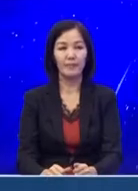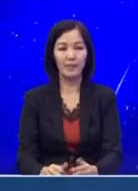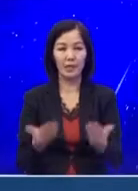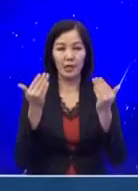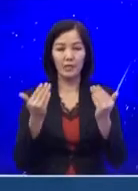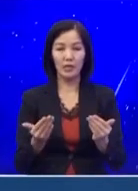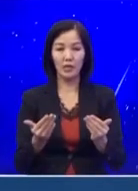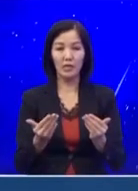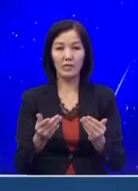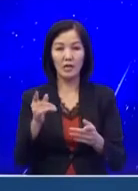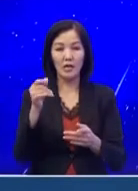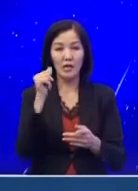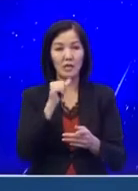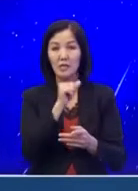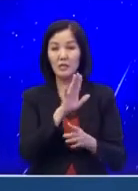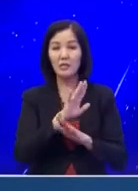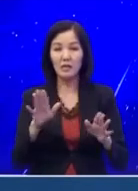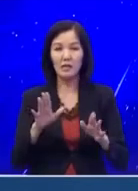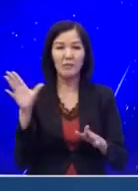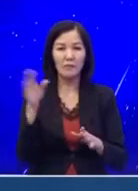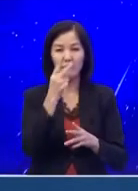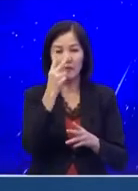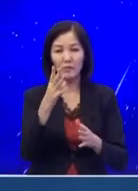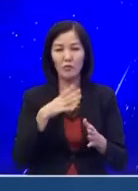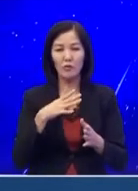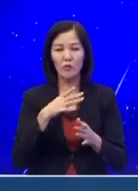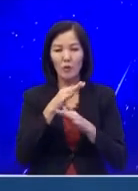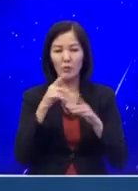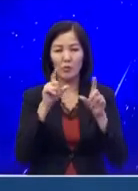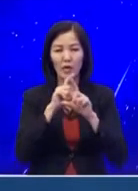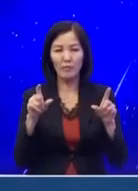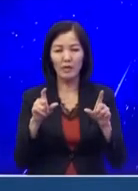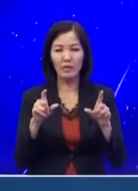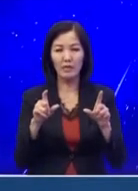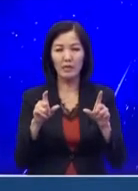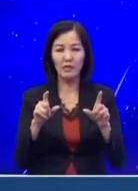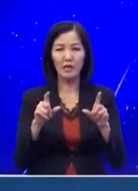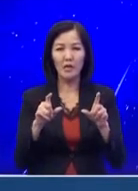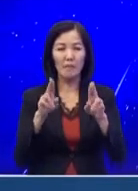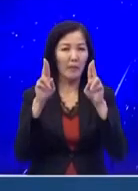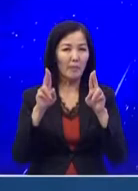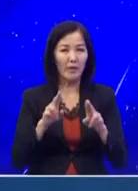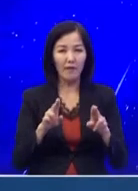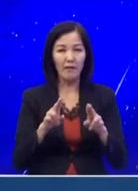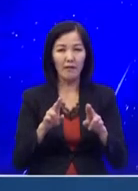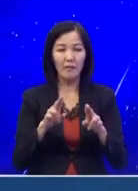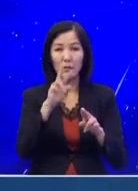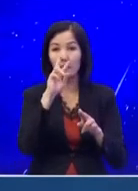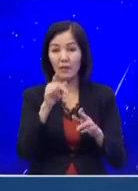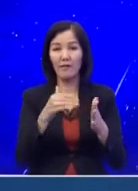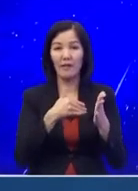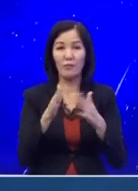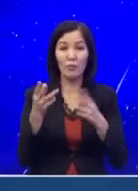Сейчас это не секрет, что когда мы смотрим, все многие объекты коммерческие, они практически не выдерживают никакой критики. То